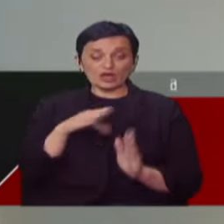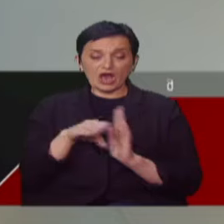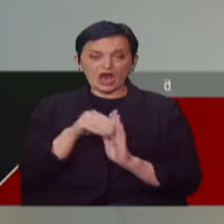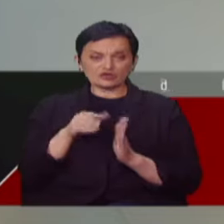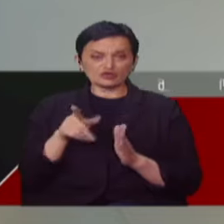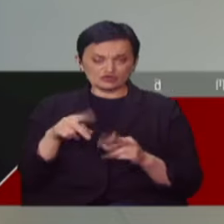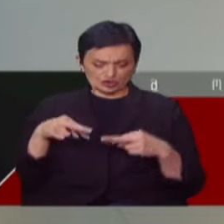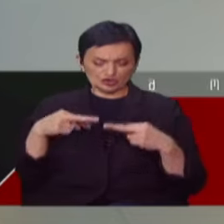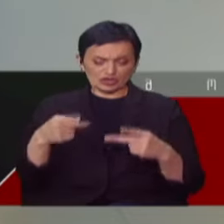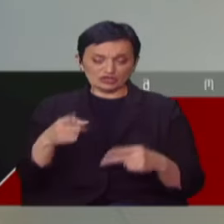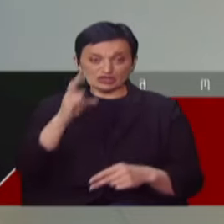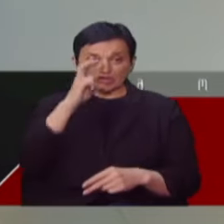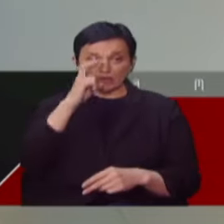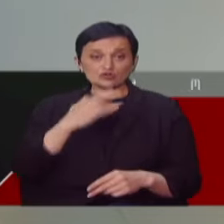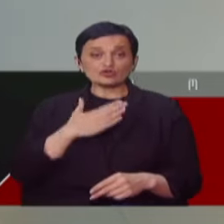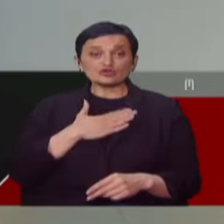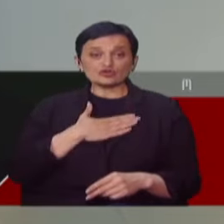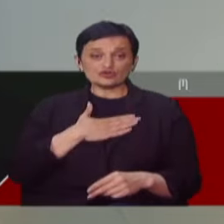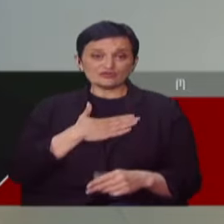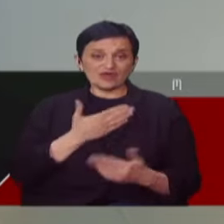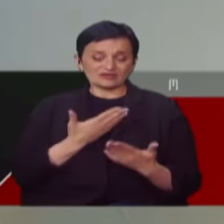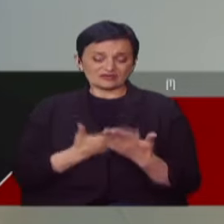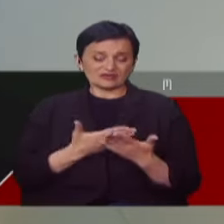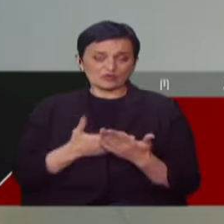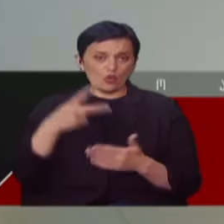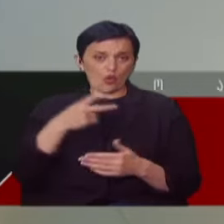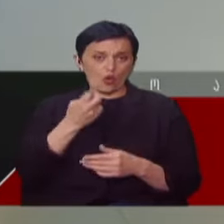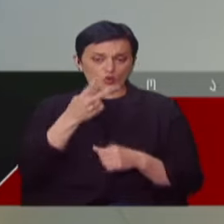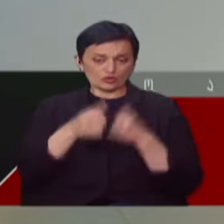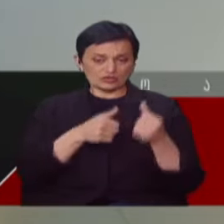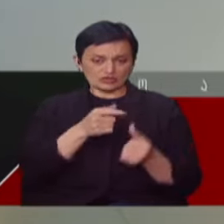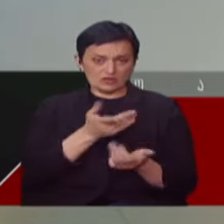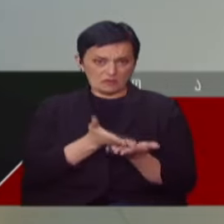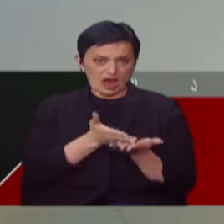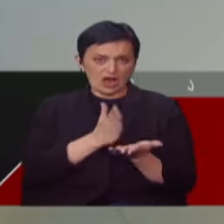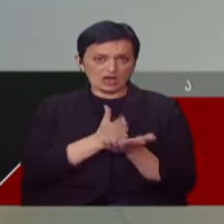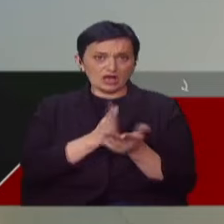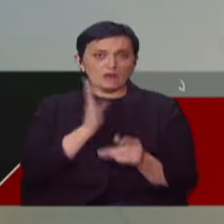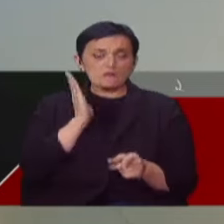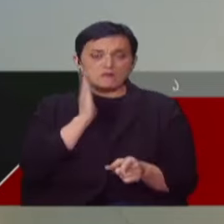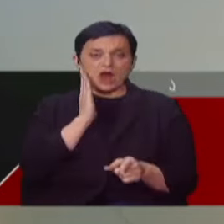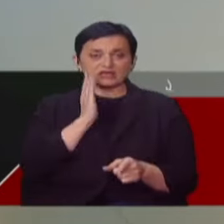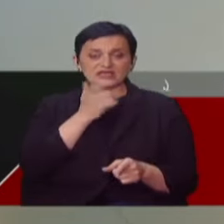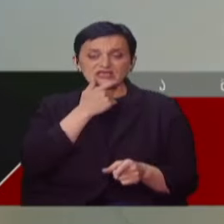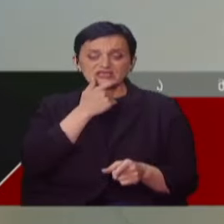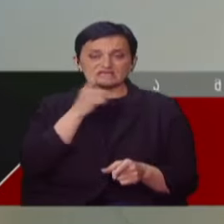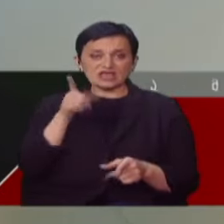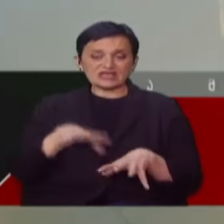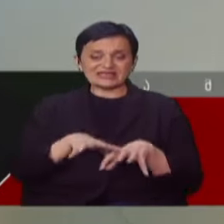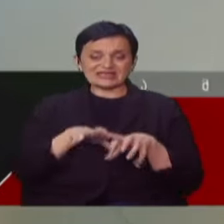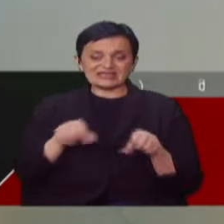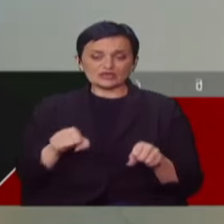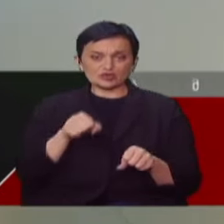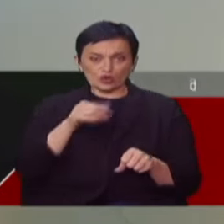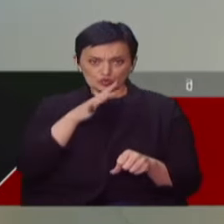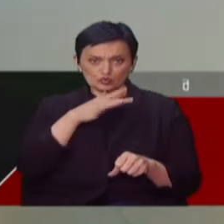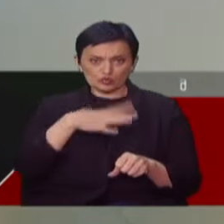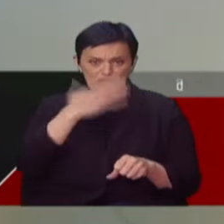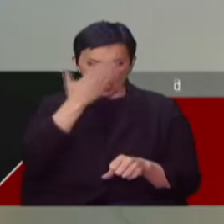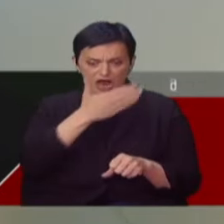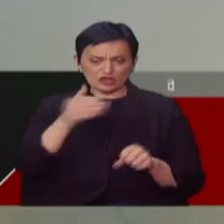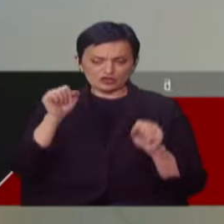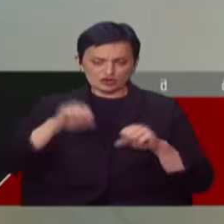ის შეცვლის ხელისუფლებას. ამის ჩვენი ნათელი მაგალითი გვაქვს 2012 წელი, როდესაც მართლა სააკაშვილის დიქტატურის დროს შეუძლეთ ქართულმა